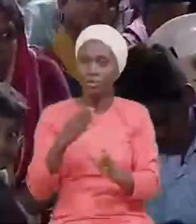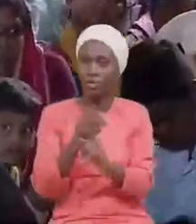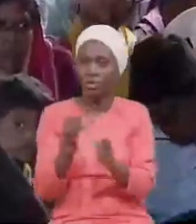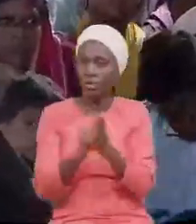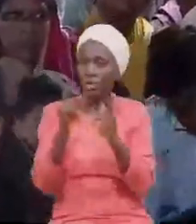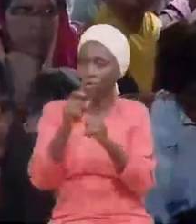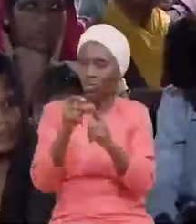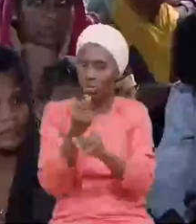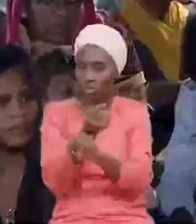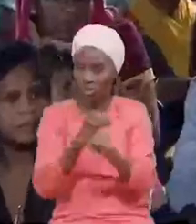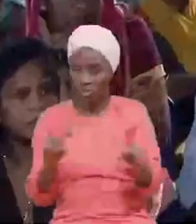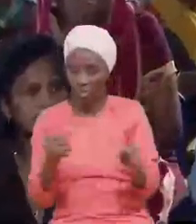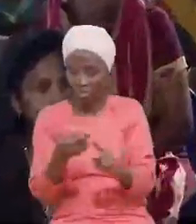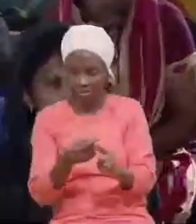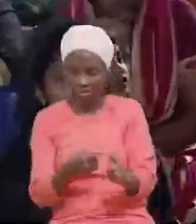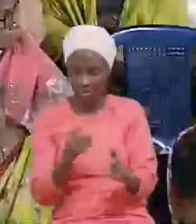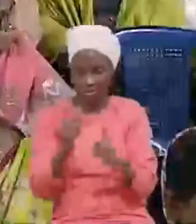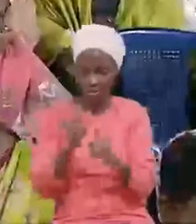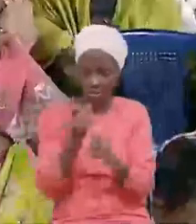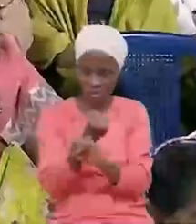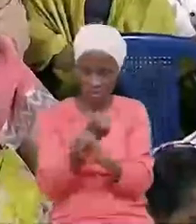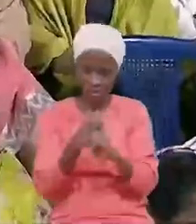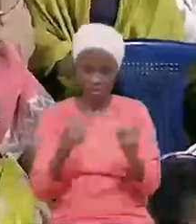Et on a sauve du mot sauver.